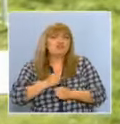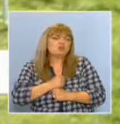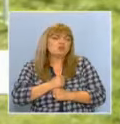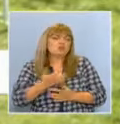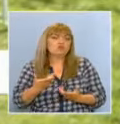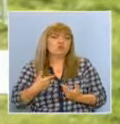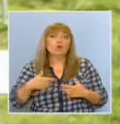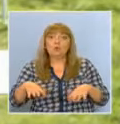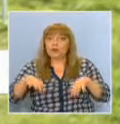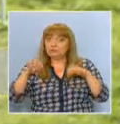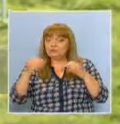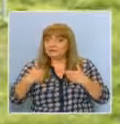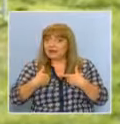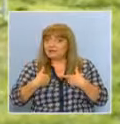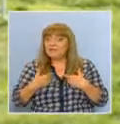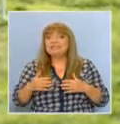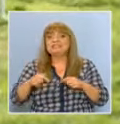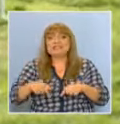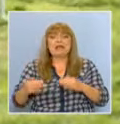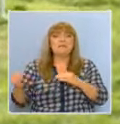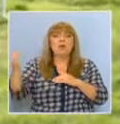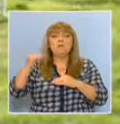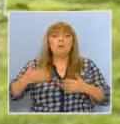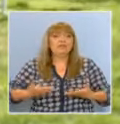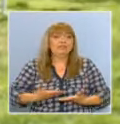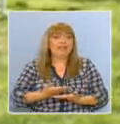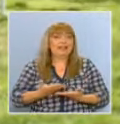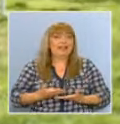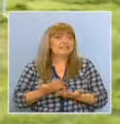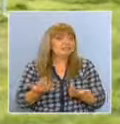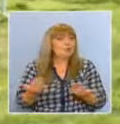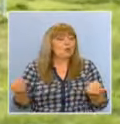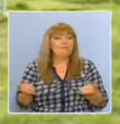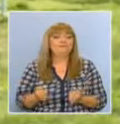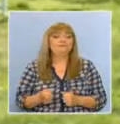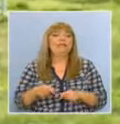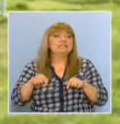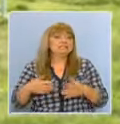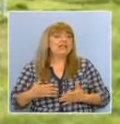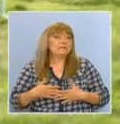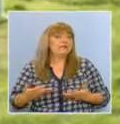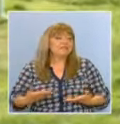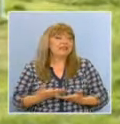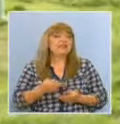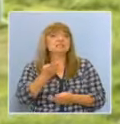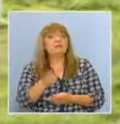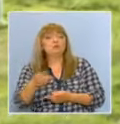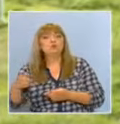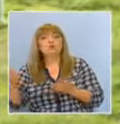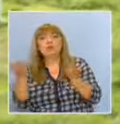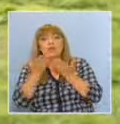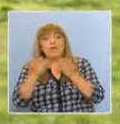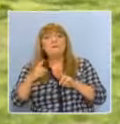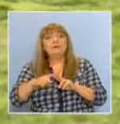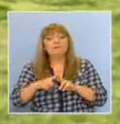ми стана два пъти по-интересно. И сега проявяваш интерес към другите предмети? Да. А може ли други предмети да се учат пак